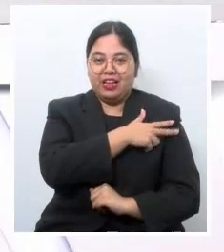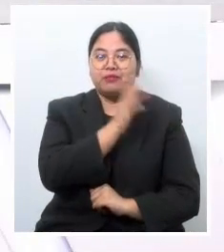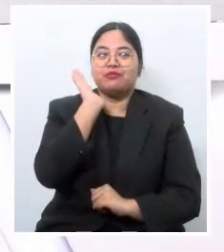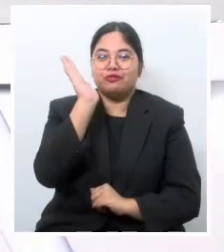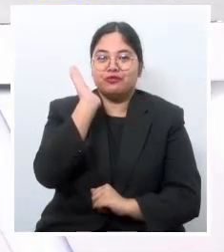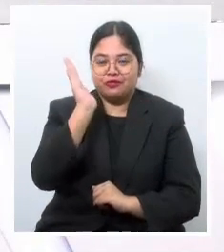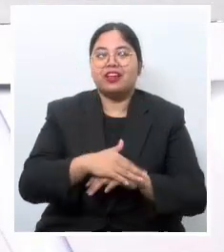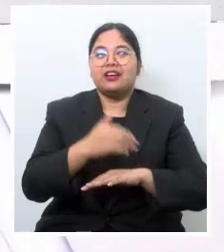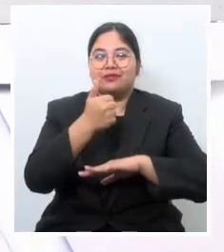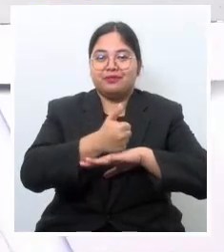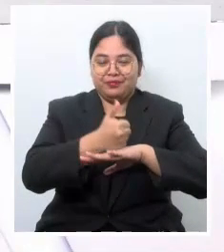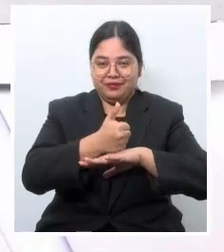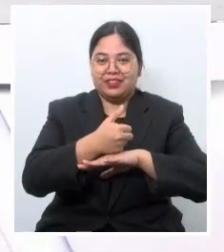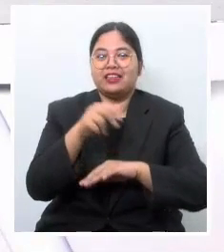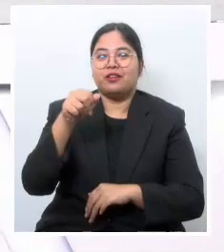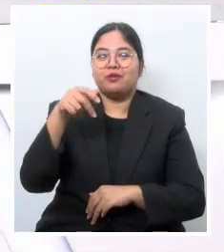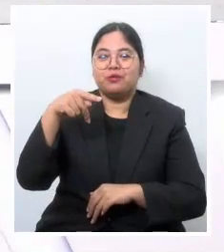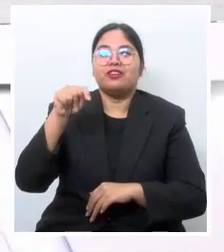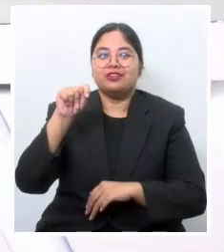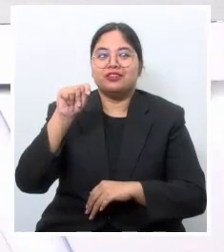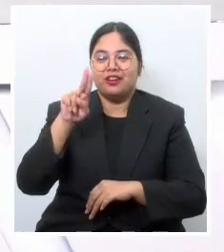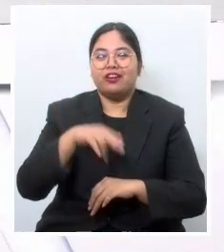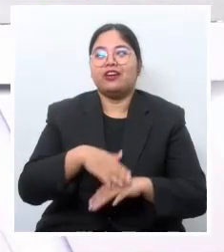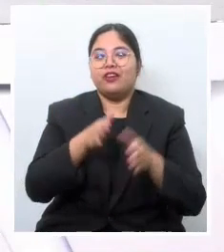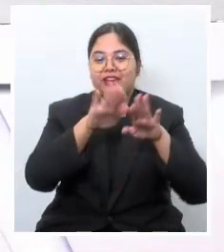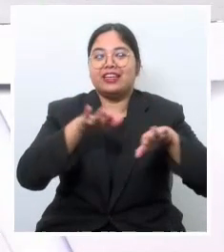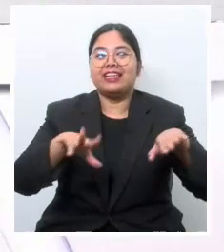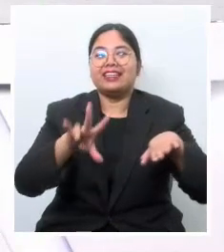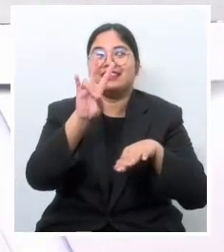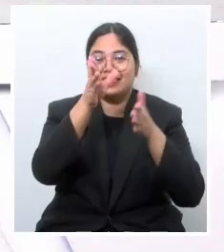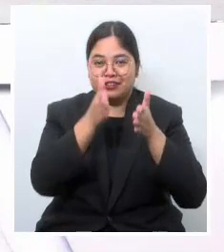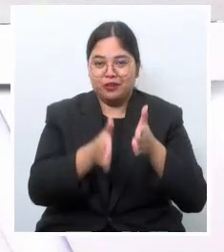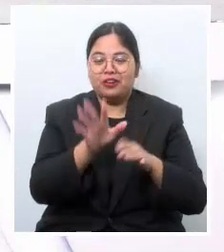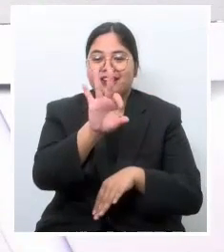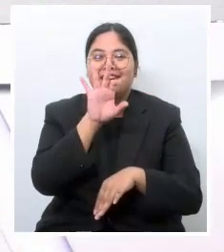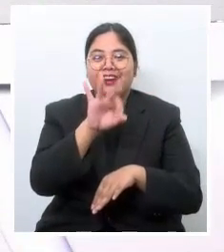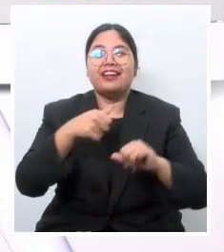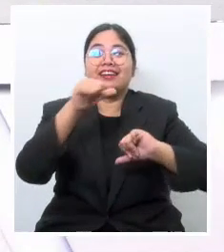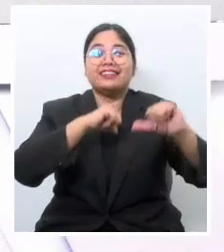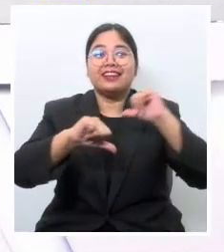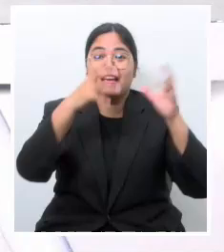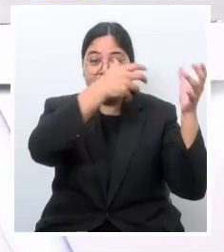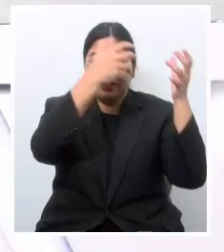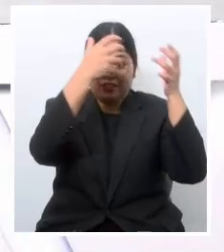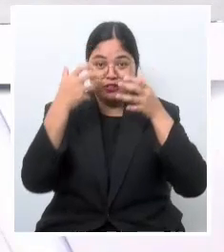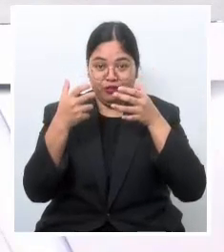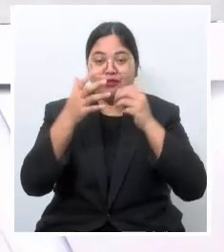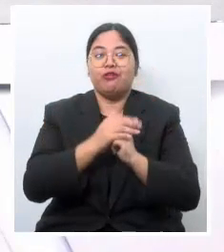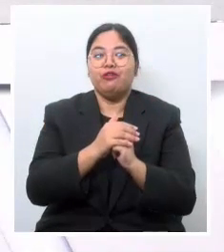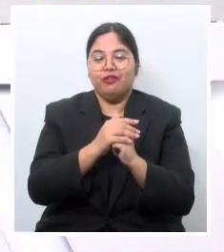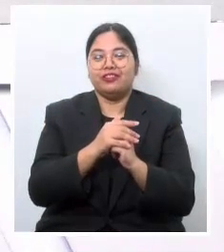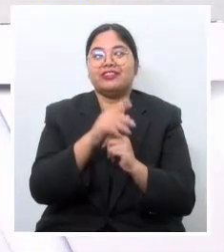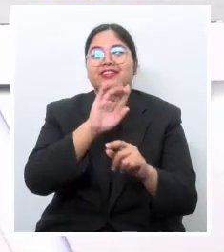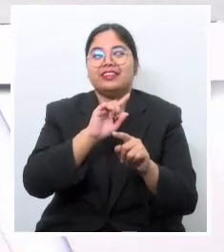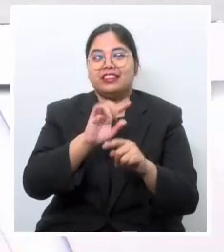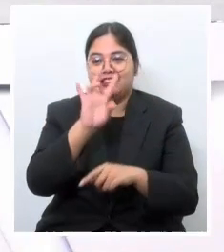ค่ะท่านผู้อำนวยการซูนย์พิซซ่าสปฐนะคะรวมไปถึงน้องๆทั้ง 7คนด้วยที่รับคัดเลือกให้เป็นนักแสดงขนของมูลนิธิส่งเสริมศิลปาชีพทั้ง 7คน